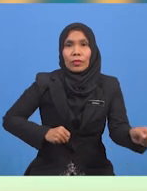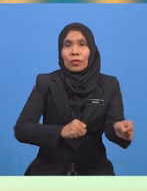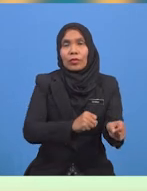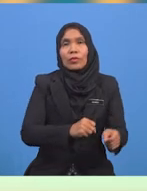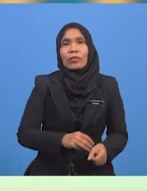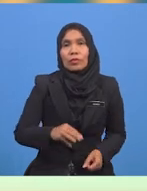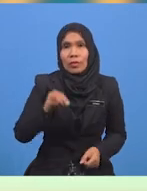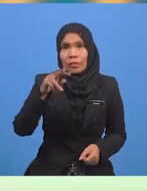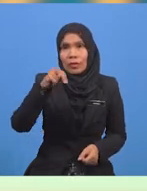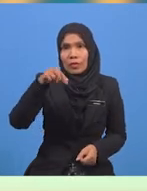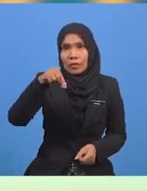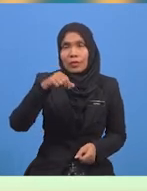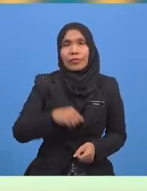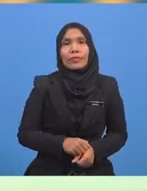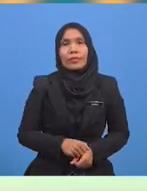berdasarkan segitiga,